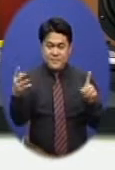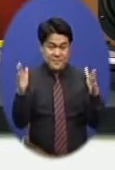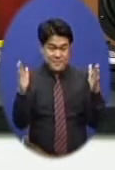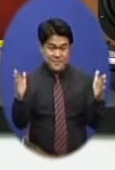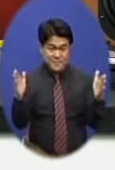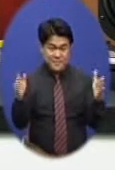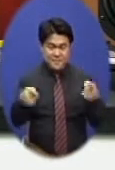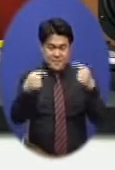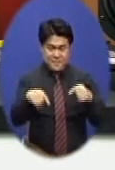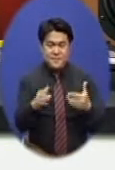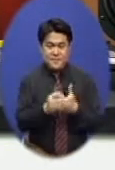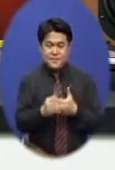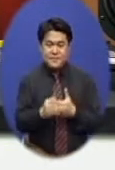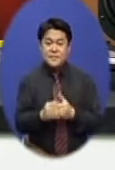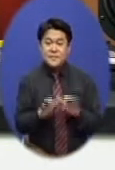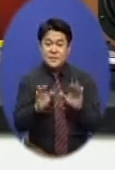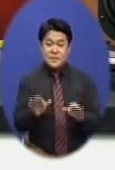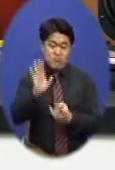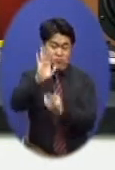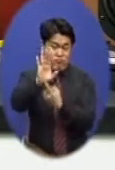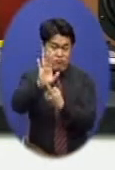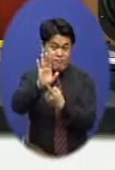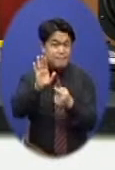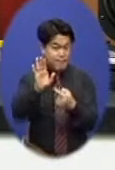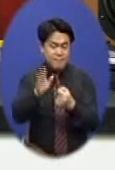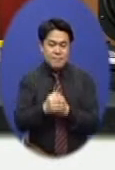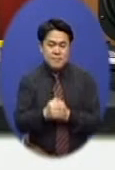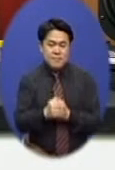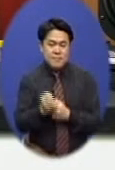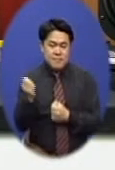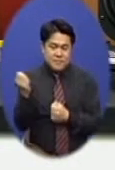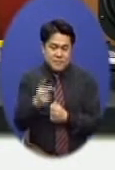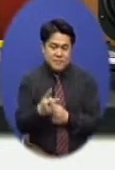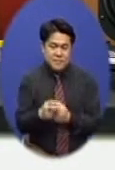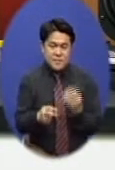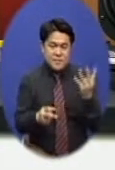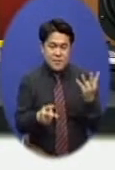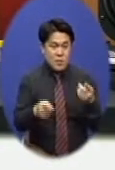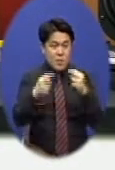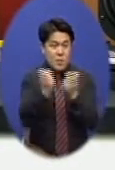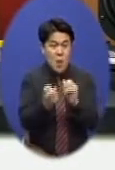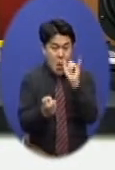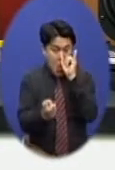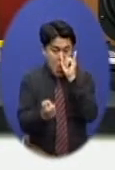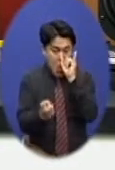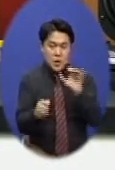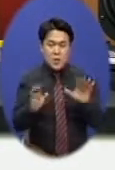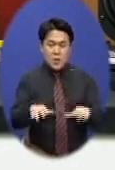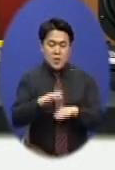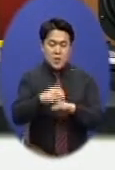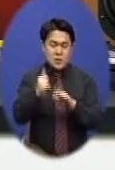3번까지 참여해서 이렇게 생방송으로 직접 만날 수 있고요. 네. 또 4번도 문이 열려져 있습니다. 그렇습니다. 오늘